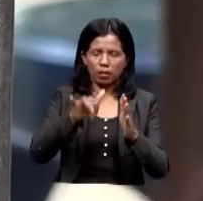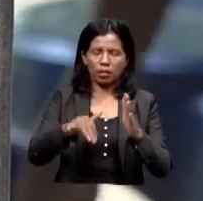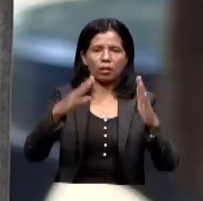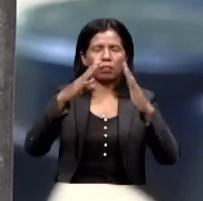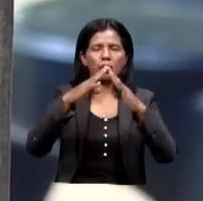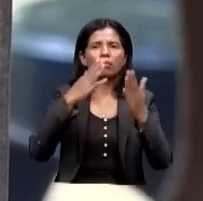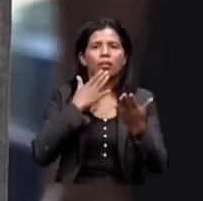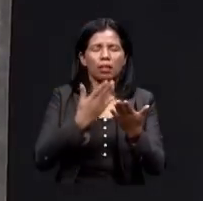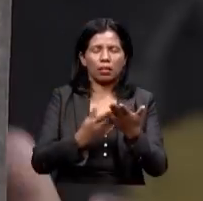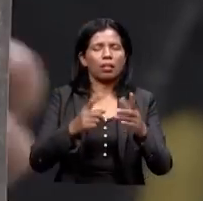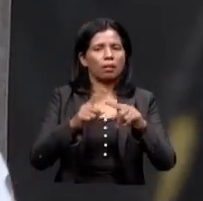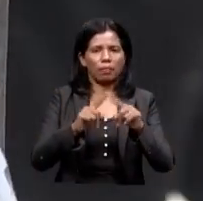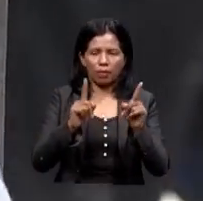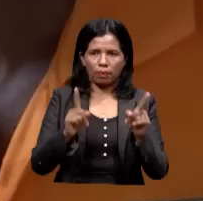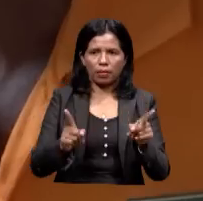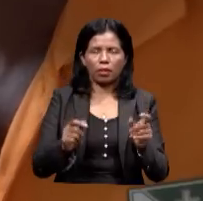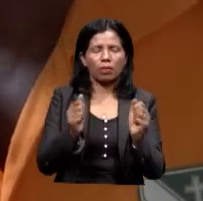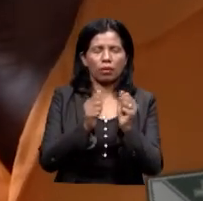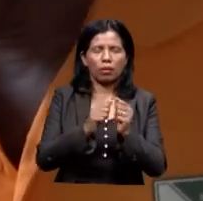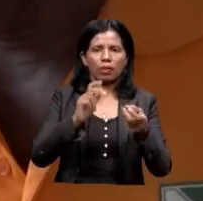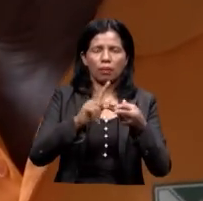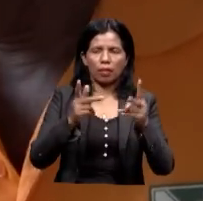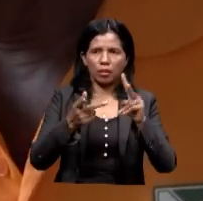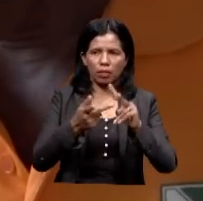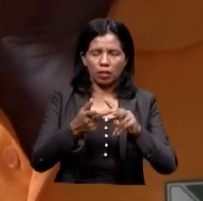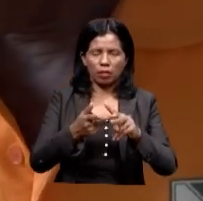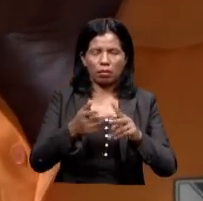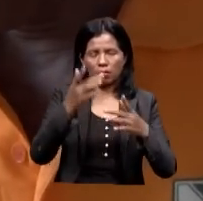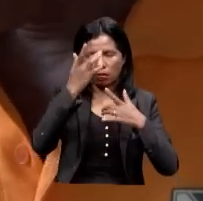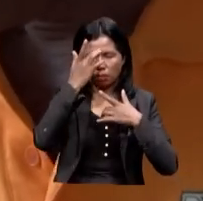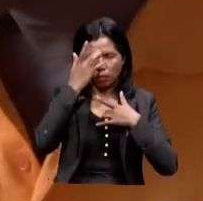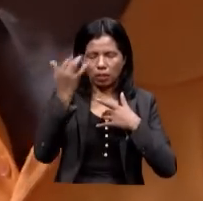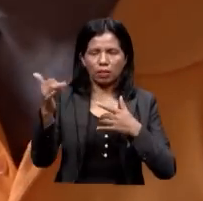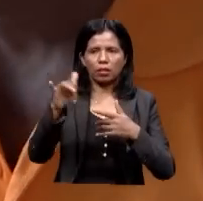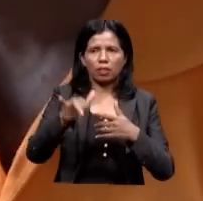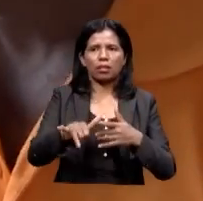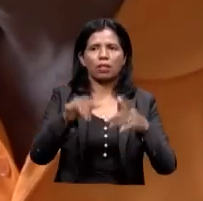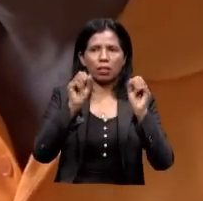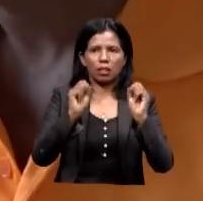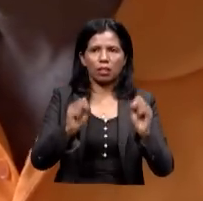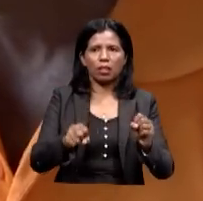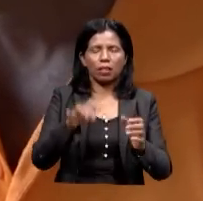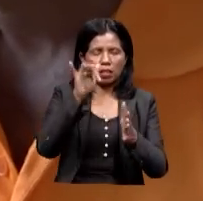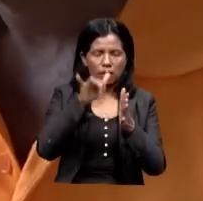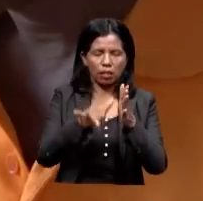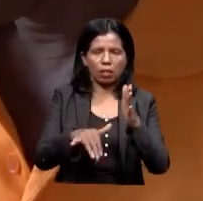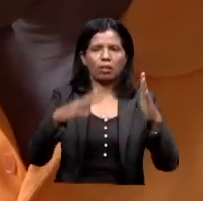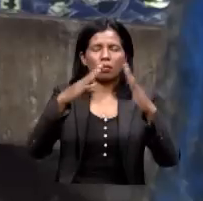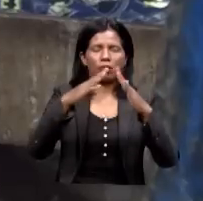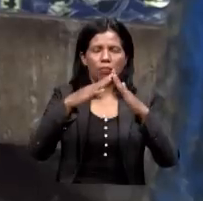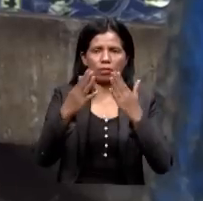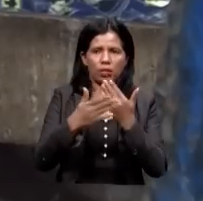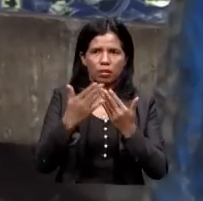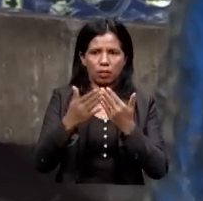dignu. Maybe honya parceiro ne conexão moras obrigasira tem que hela det ia uma